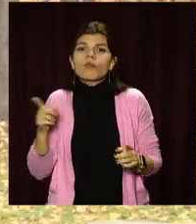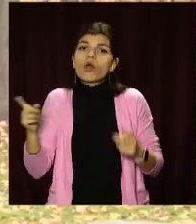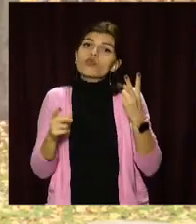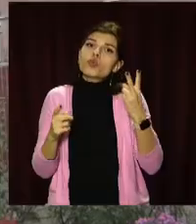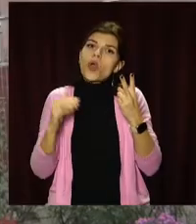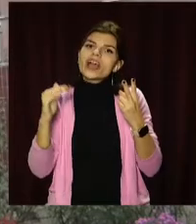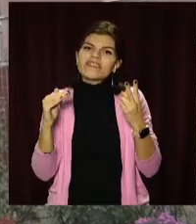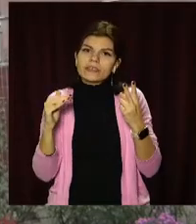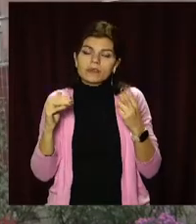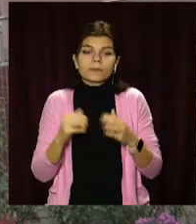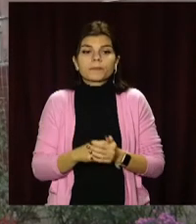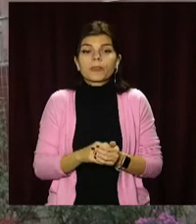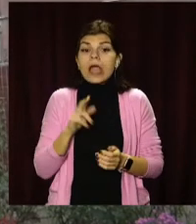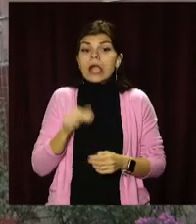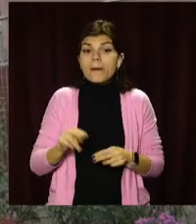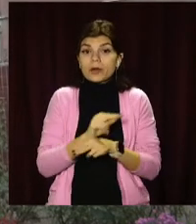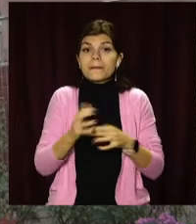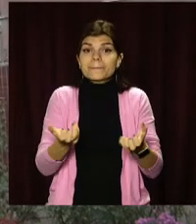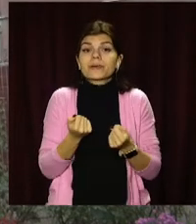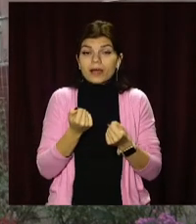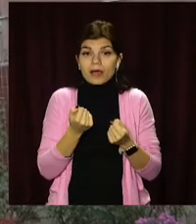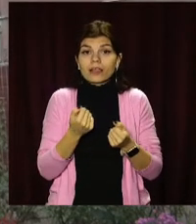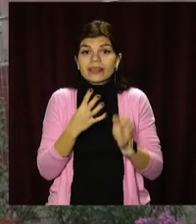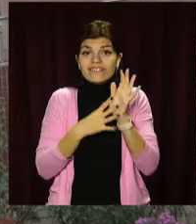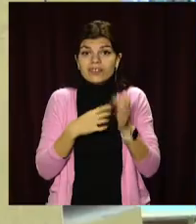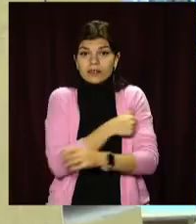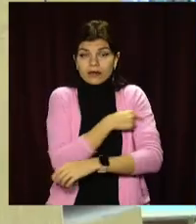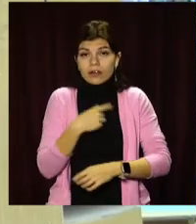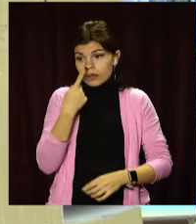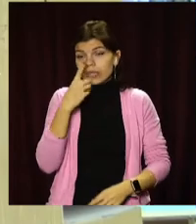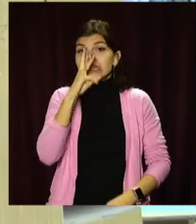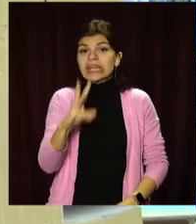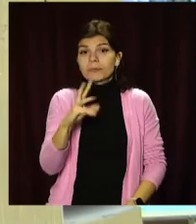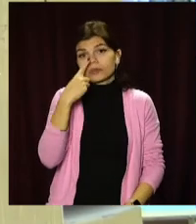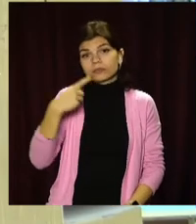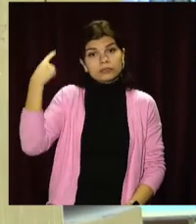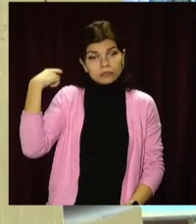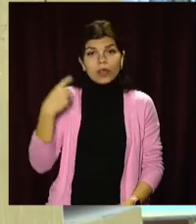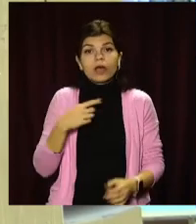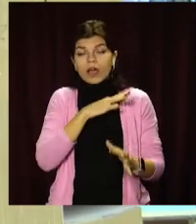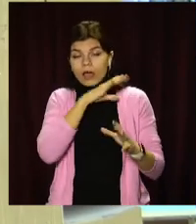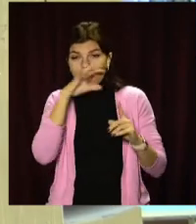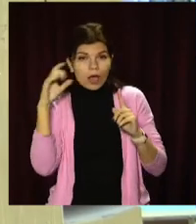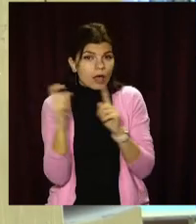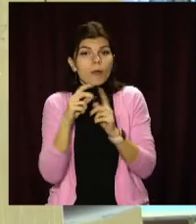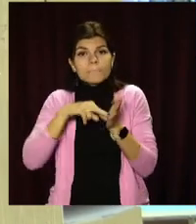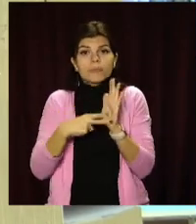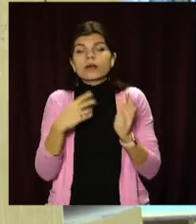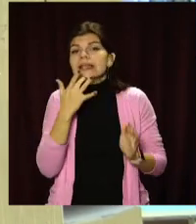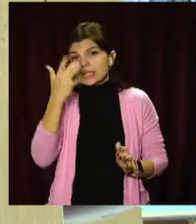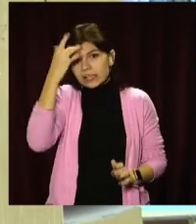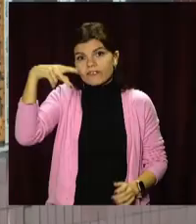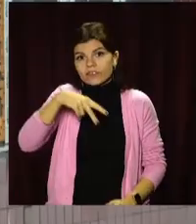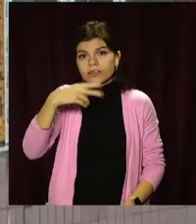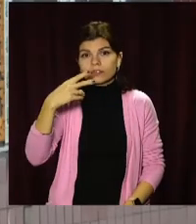другого рівня. Капітальний ремонт приймального відділення 9-ї лікарні стартував понад 3 місяці тому. Завершити оновлення планують влітку